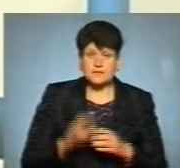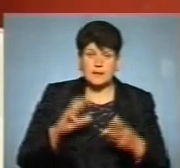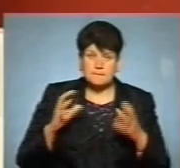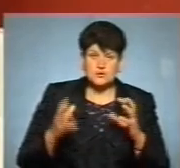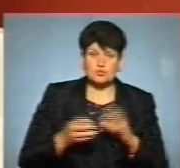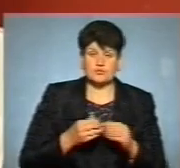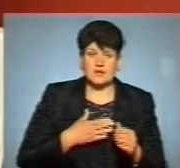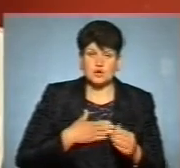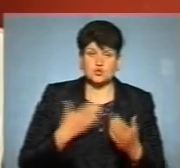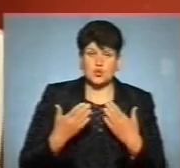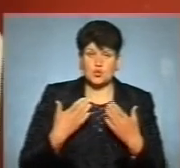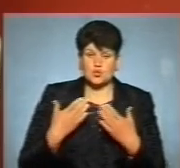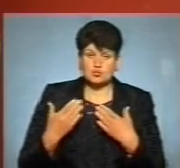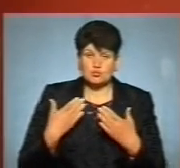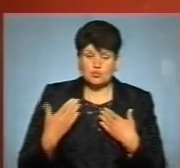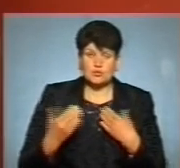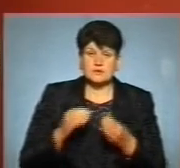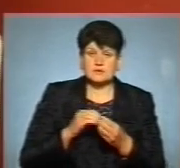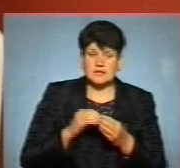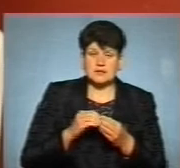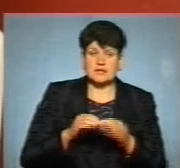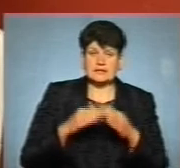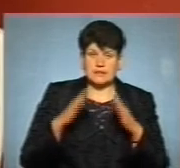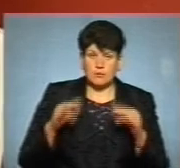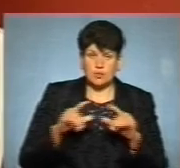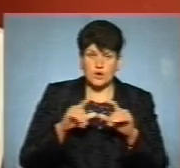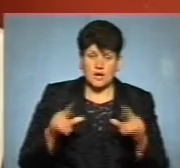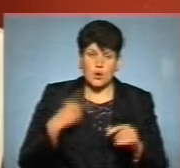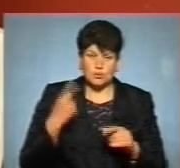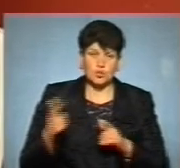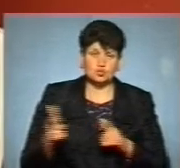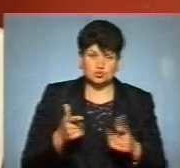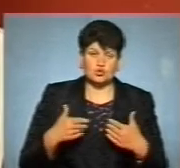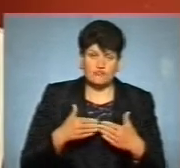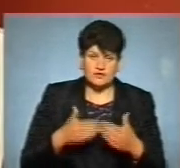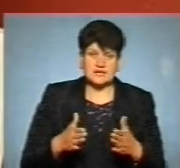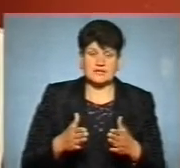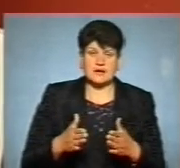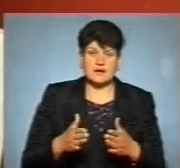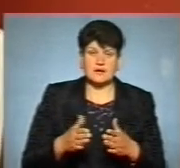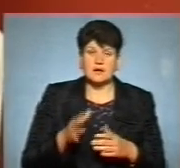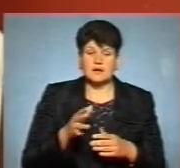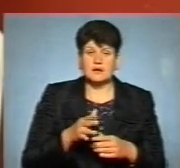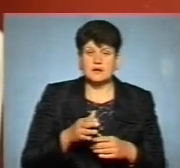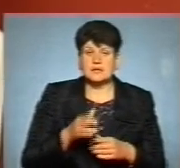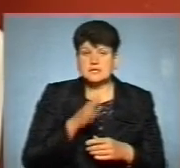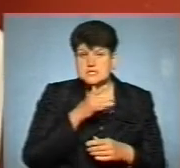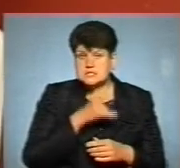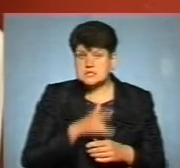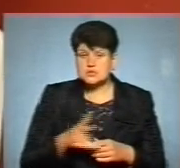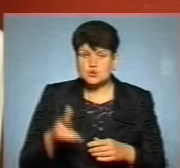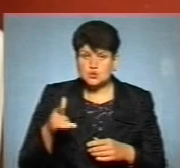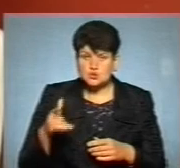нашу розмову, стаціонарні табори області готуються до відкриття відпочинкового сезону, але коли відбудеться він, зокрема,